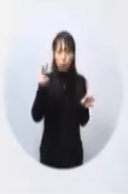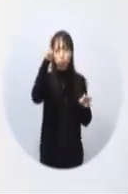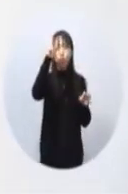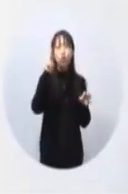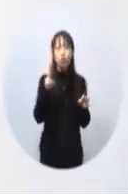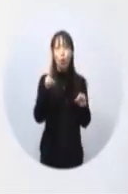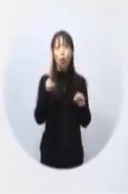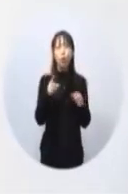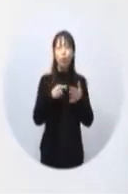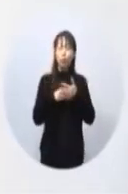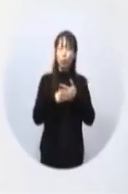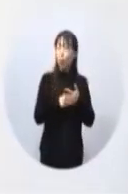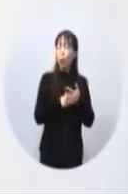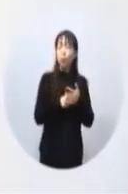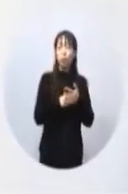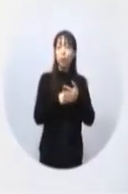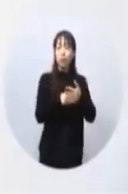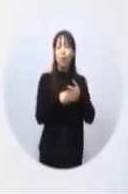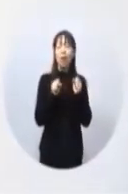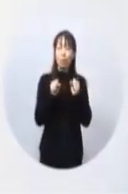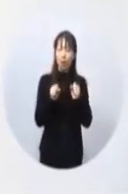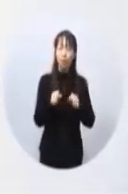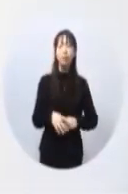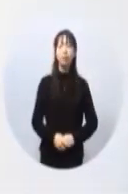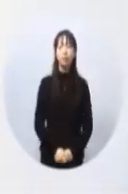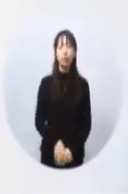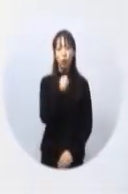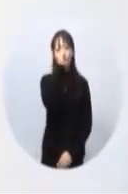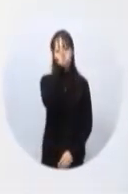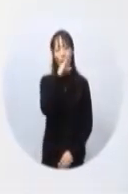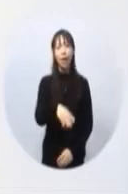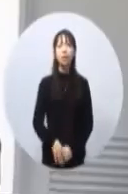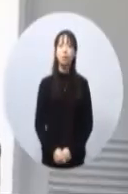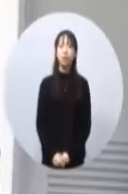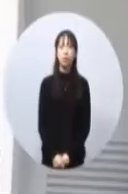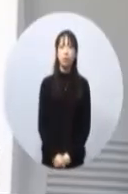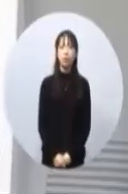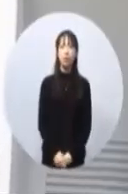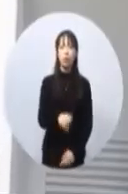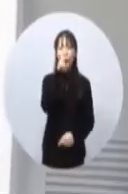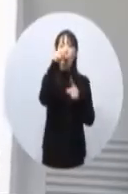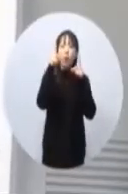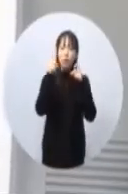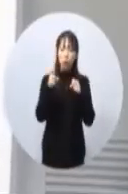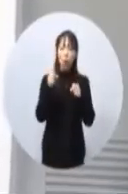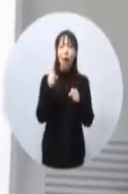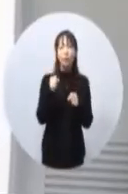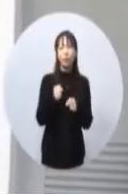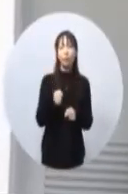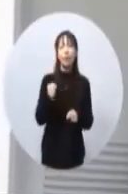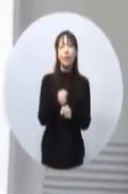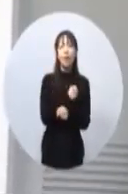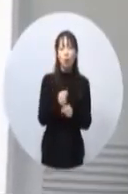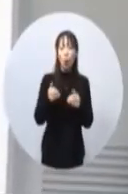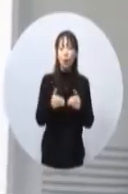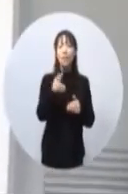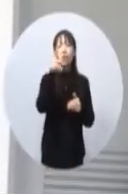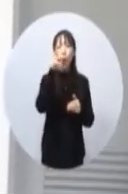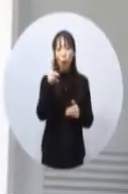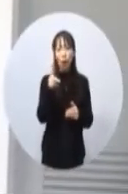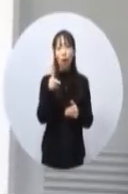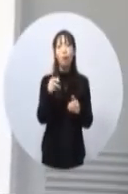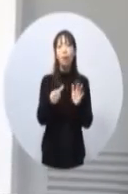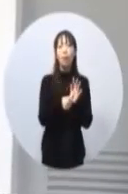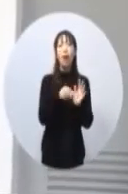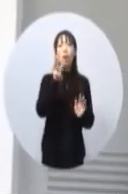頑張りますよろしくお願い致します今日は産業振興課に配属となりましたあなたがいと申し